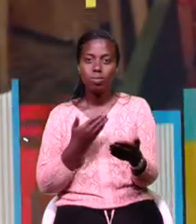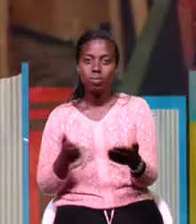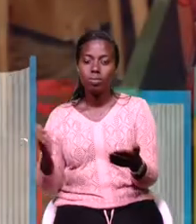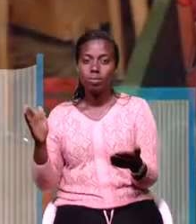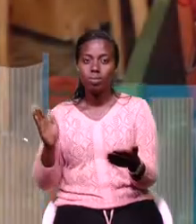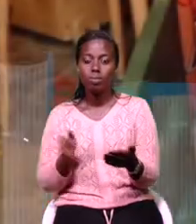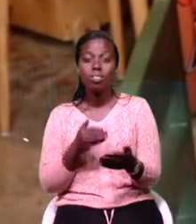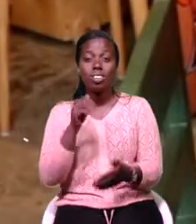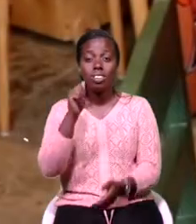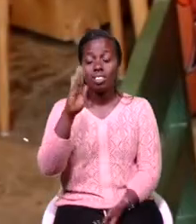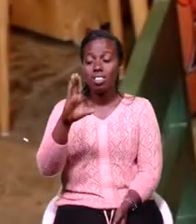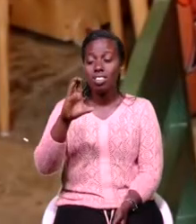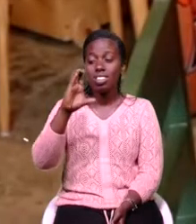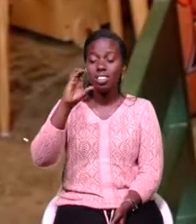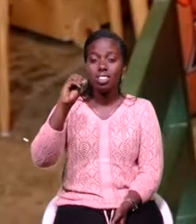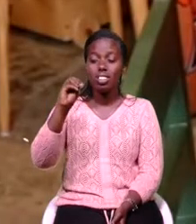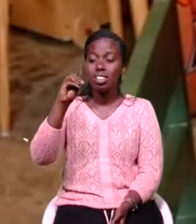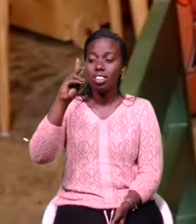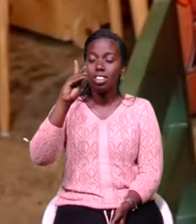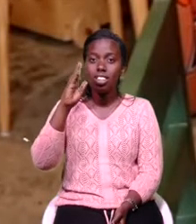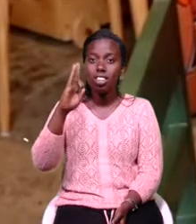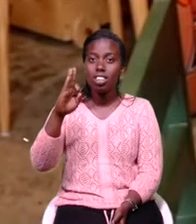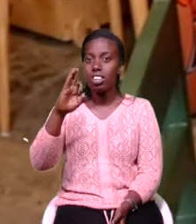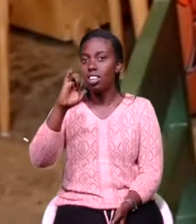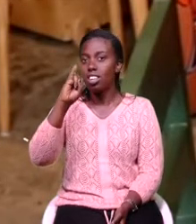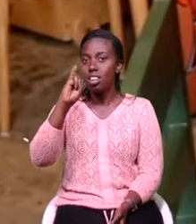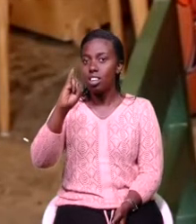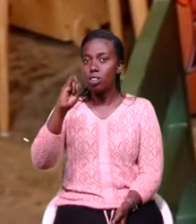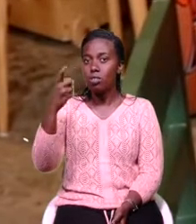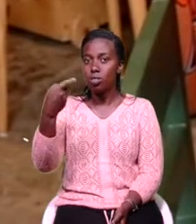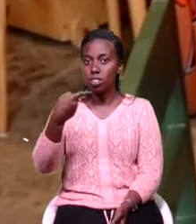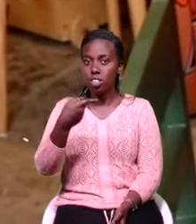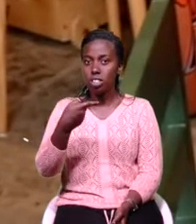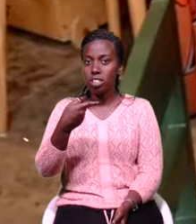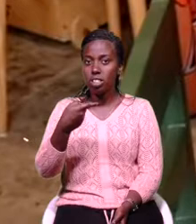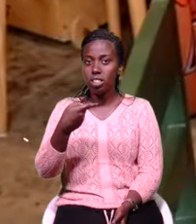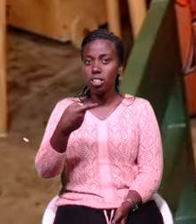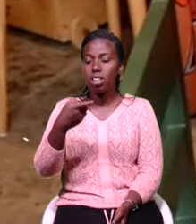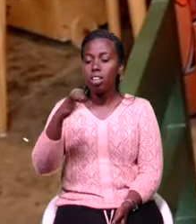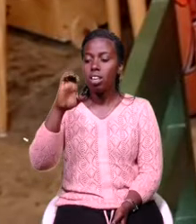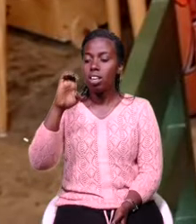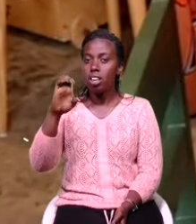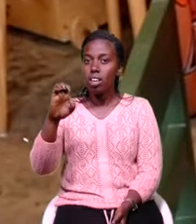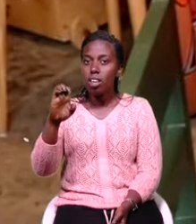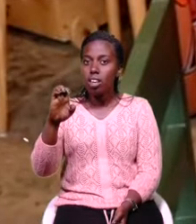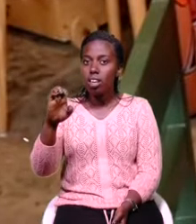A B C D U F G H I